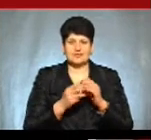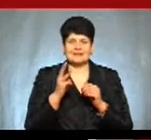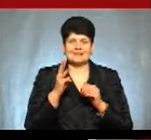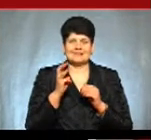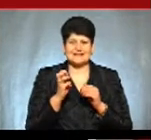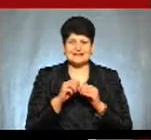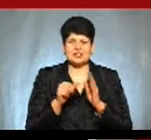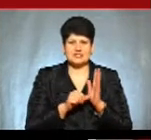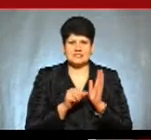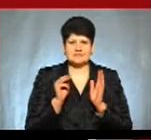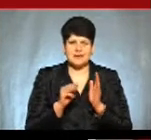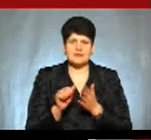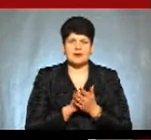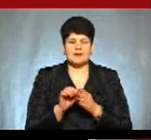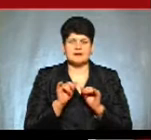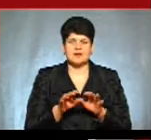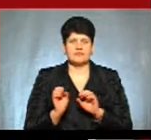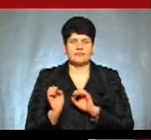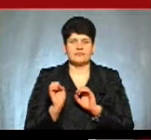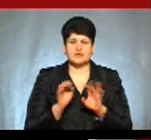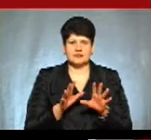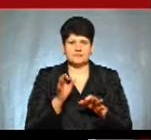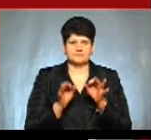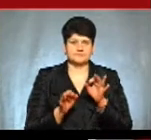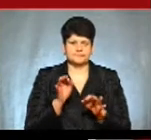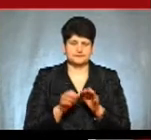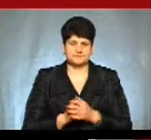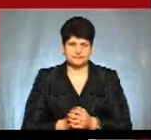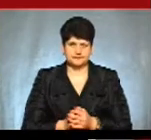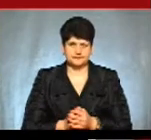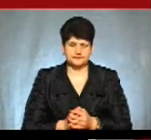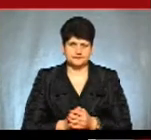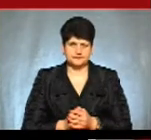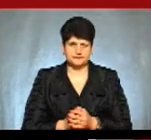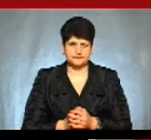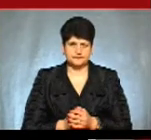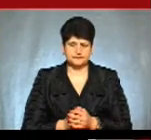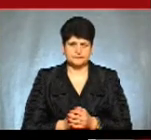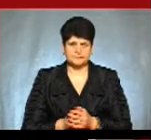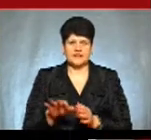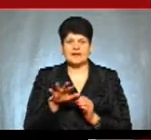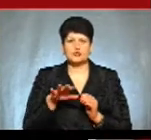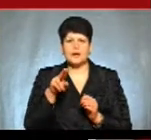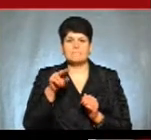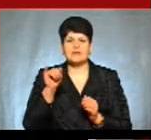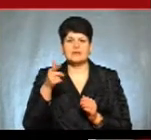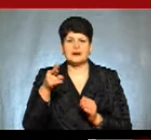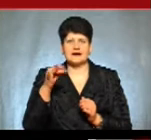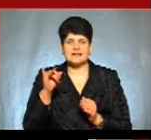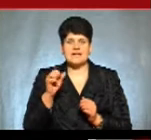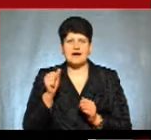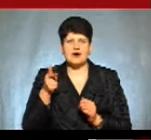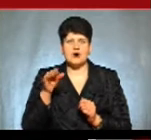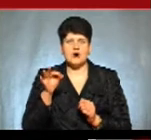316 тисяч, матеріали справи передані в Службу безпеки України. На території Підгаєцького